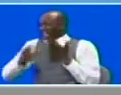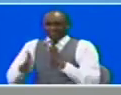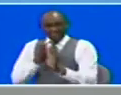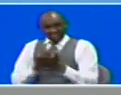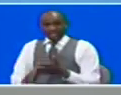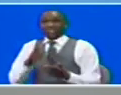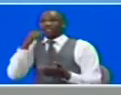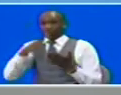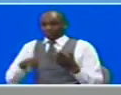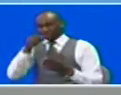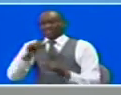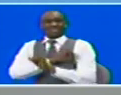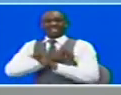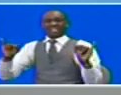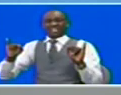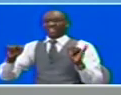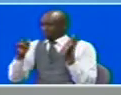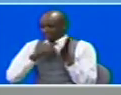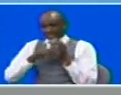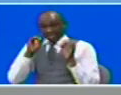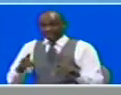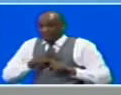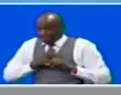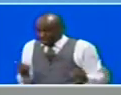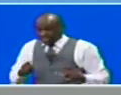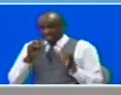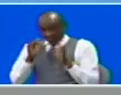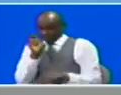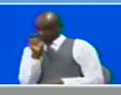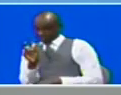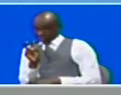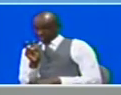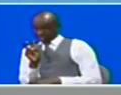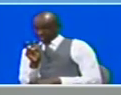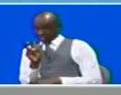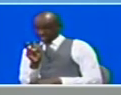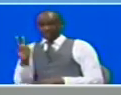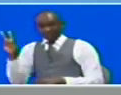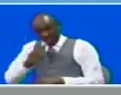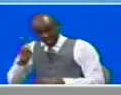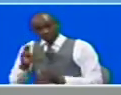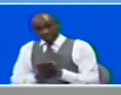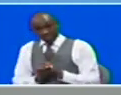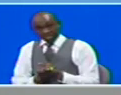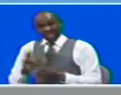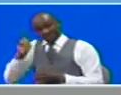wataweza kusema wewe hauna dosari yoyote. Lakini ukiangalia maadili kulingana vile sisi tuwajua,